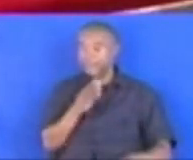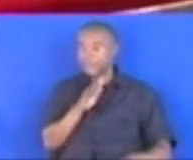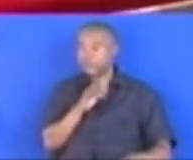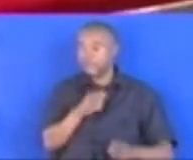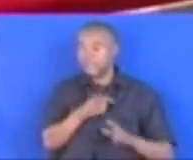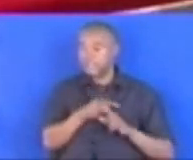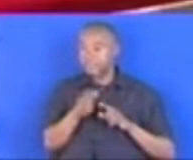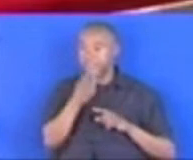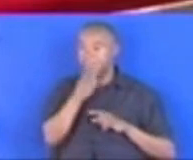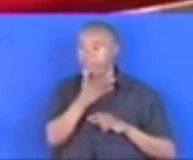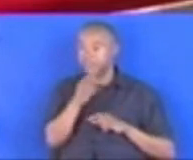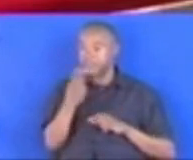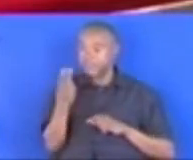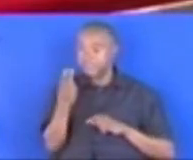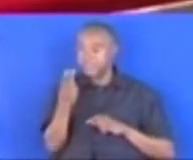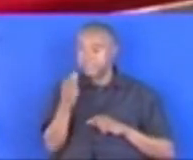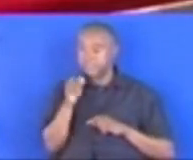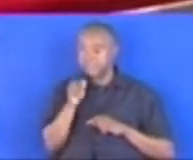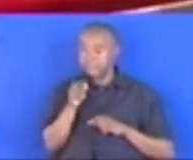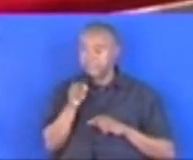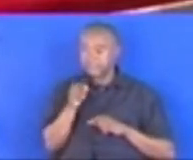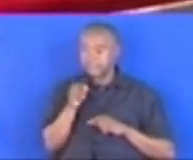bilioni